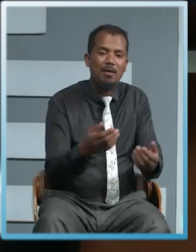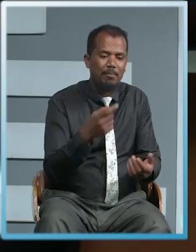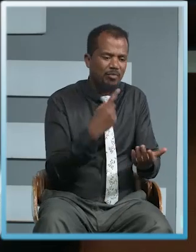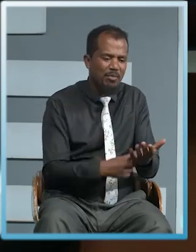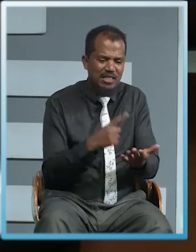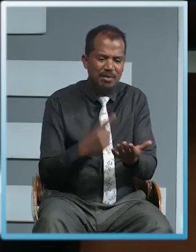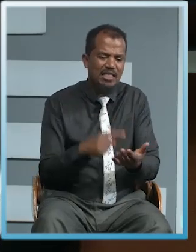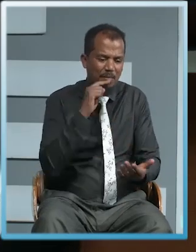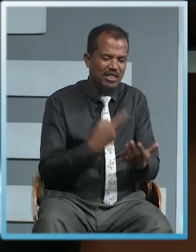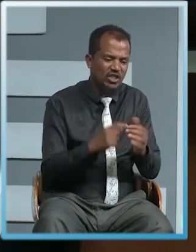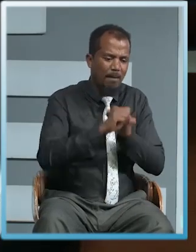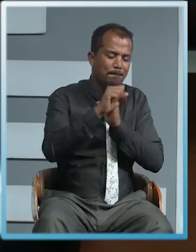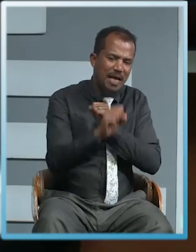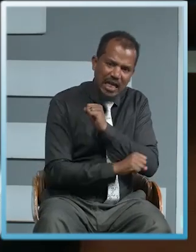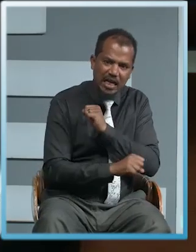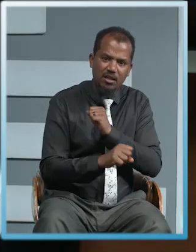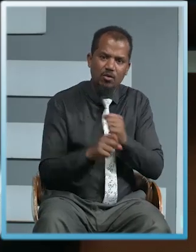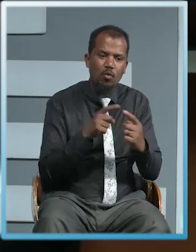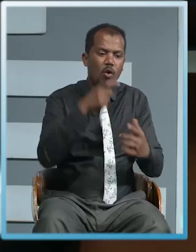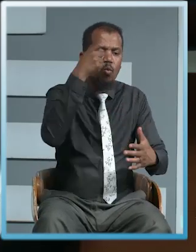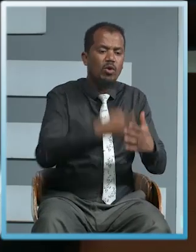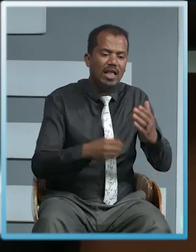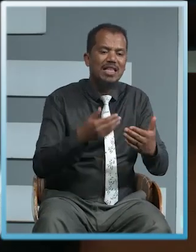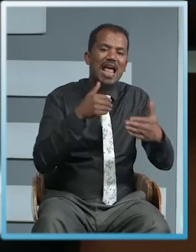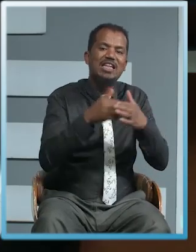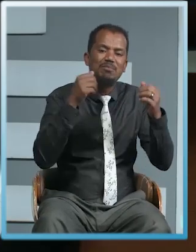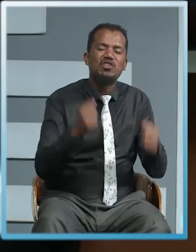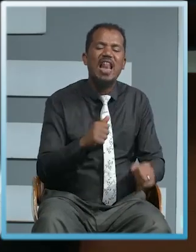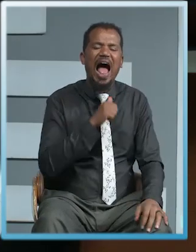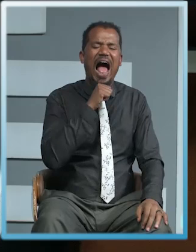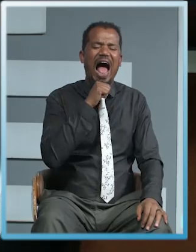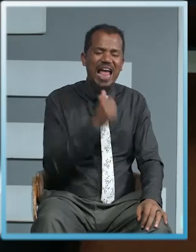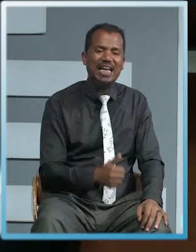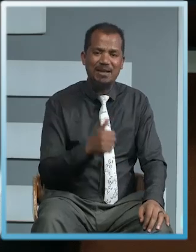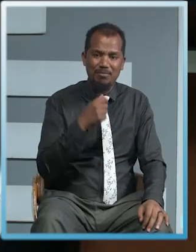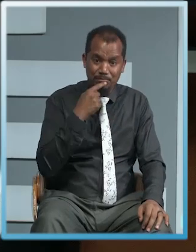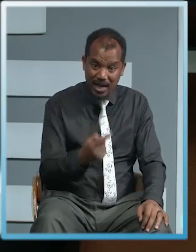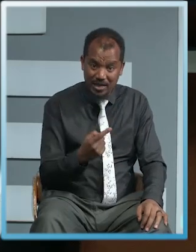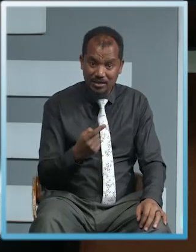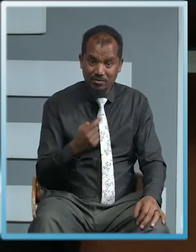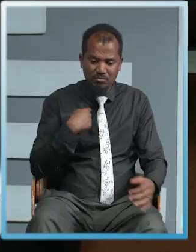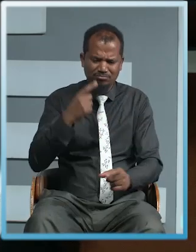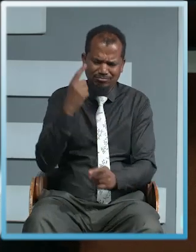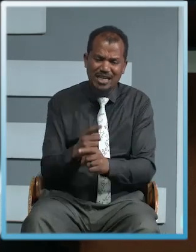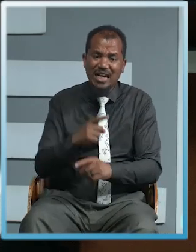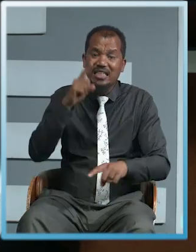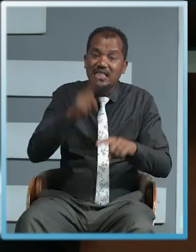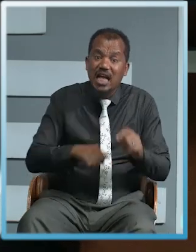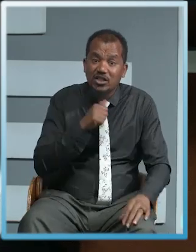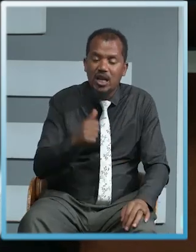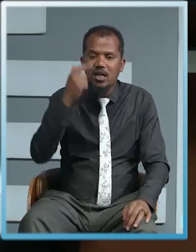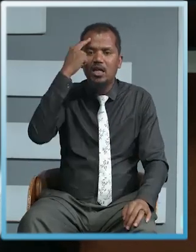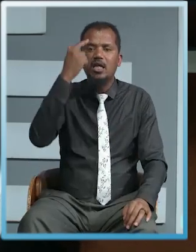بزي ما سرت جا ما سرت، ودو تيتو لادر سنين مثل هذا لم بلن، للنار رجع تسكال